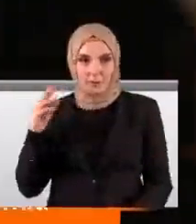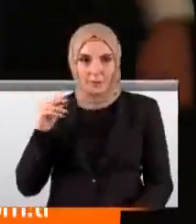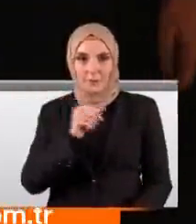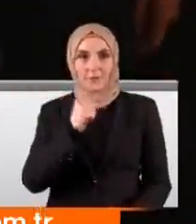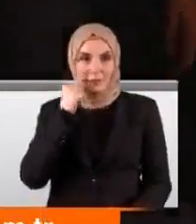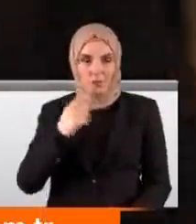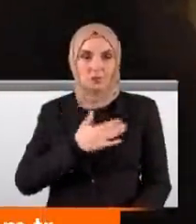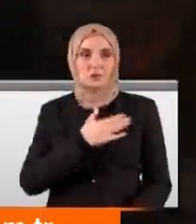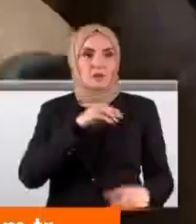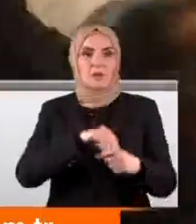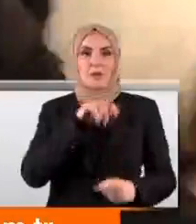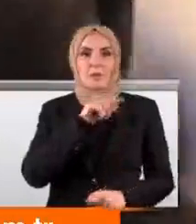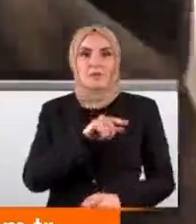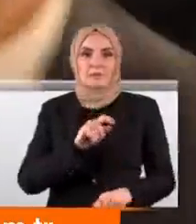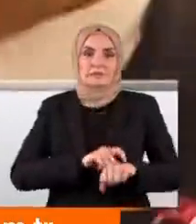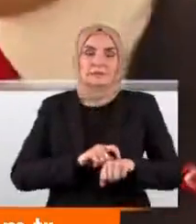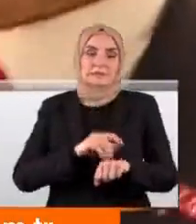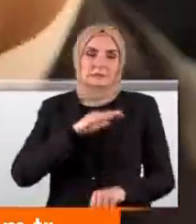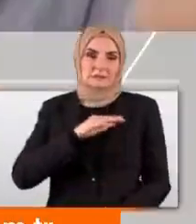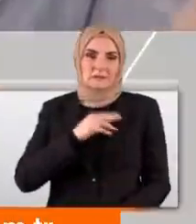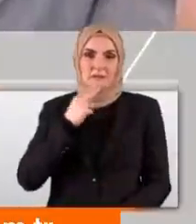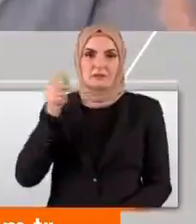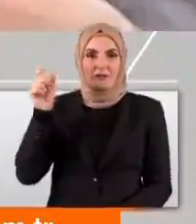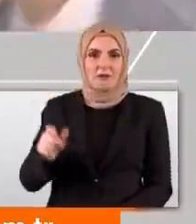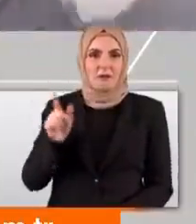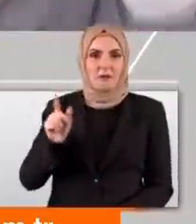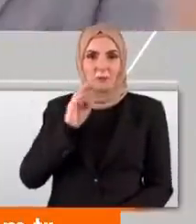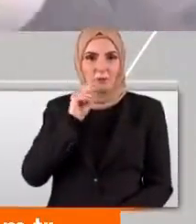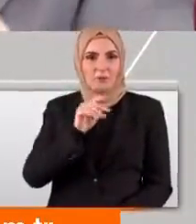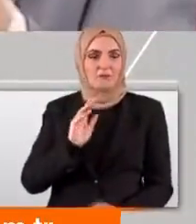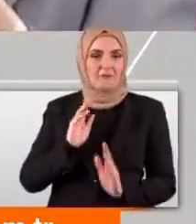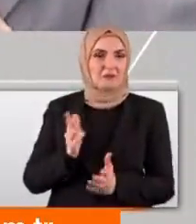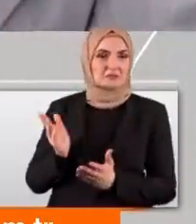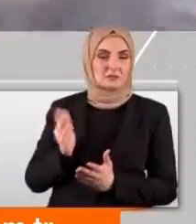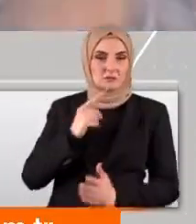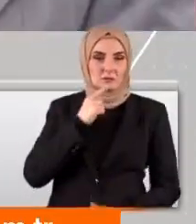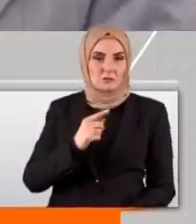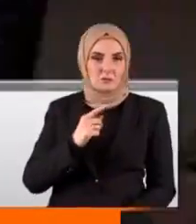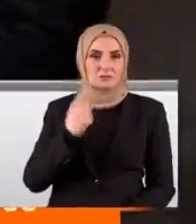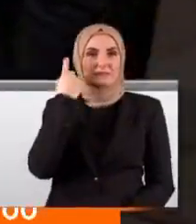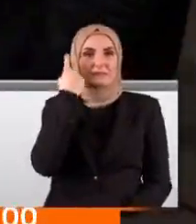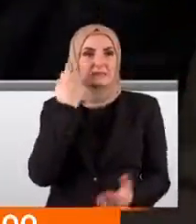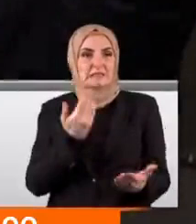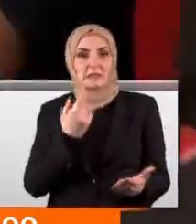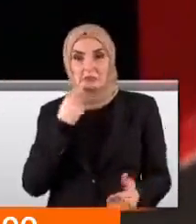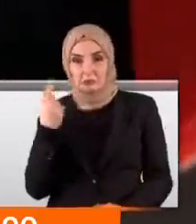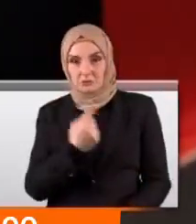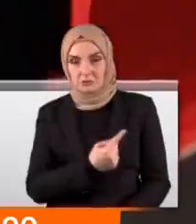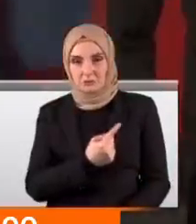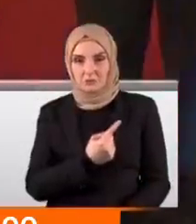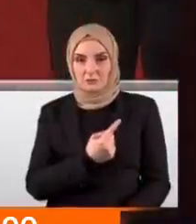Kadın kontrolden çıkmış tepkileri yükseldi. Ama buna hepsi saçmalık, ahmaklık, sonuç, gerizekalılık. Saraçhane